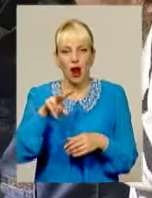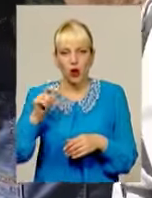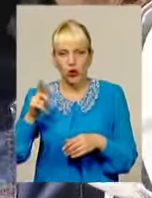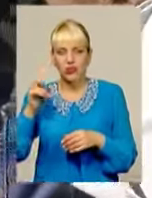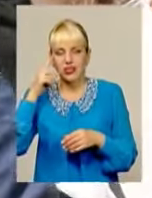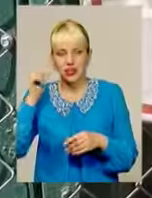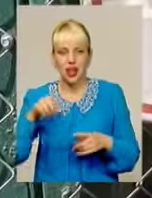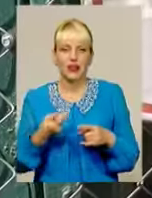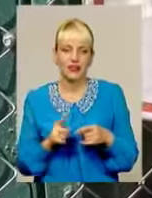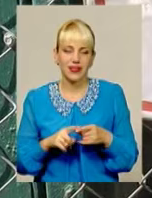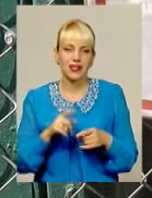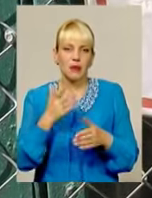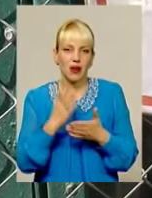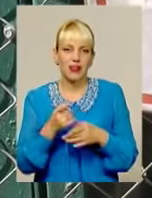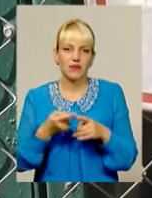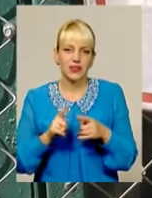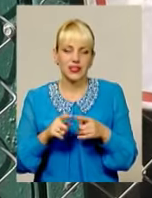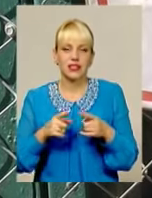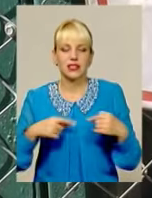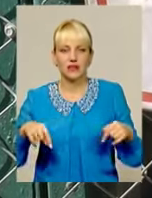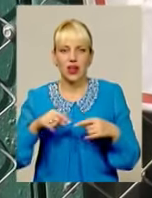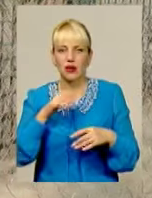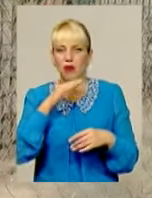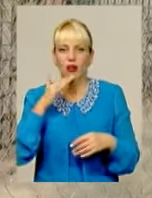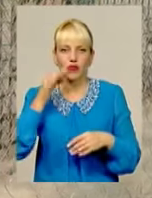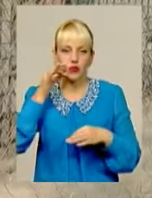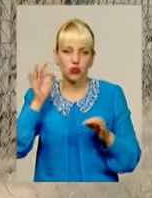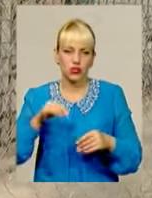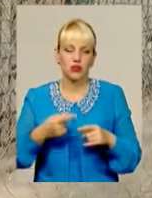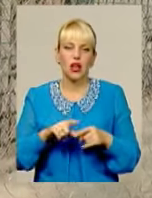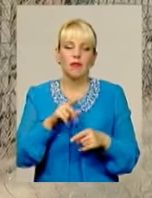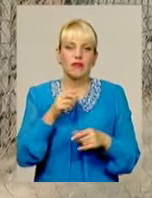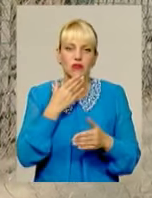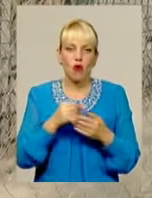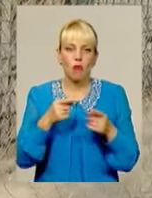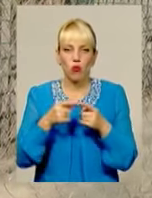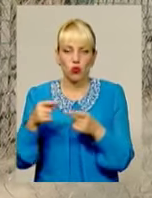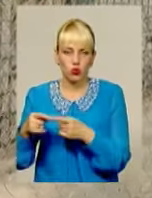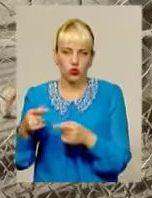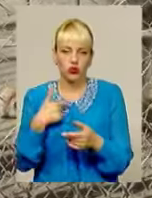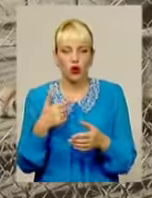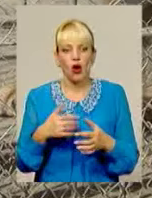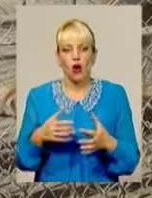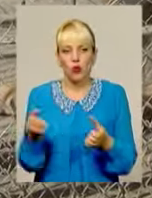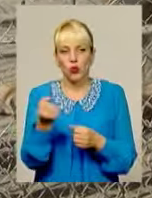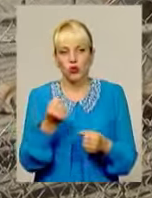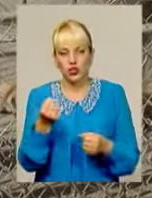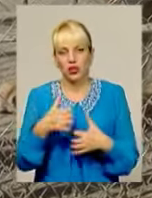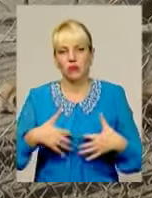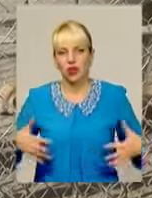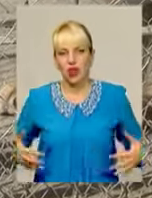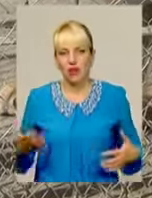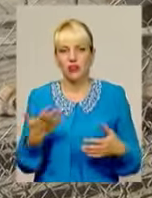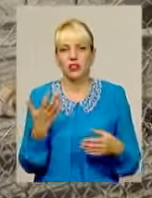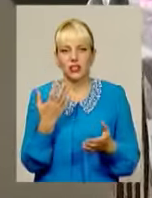Каже, має у цій сфері багаторічний практичний досвід. Нині у своєму зоокуточку утримує пару левів, які цього року принесли чотирьох